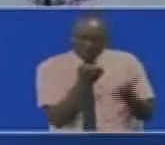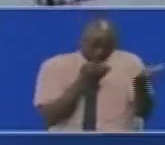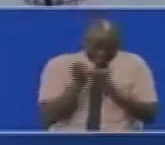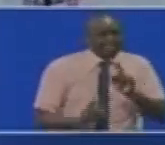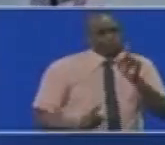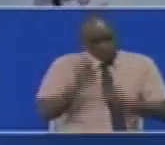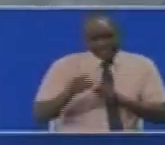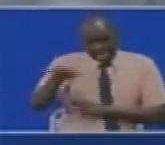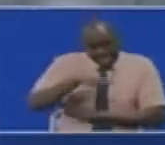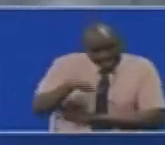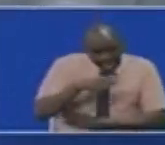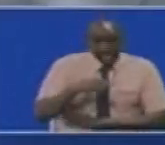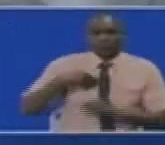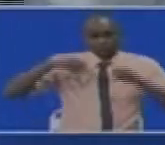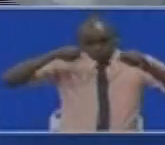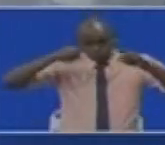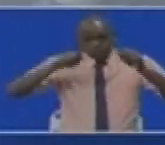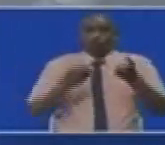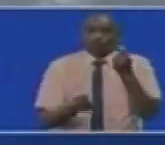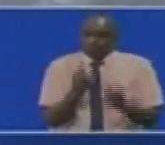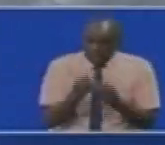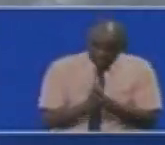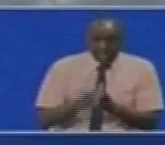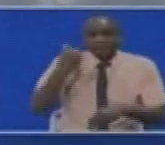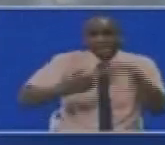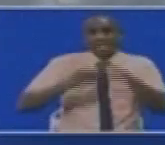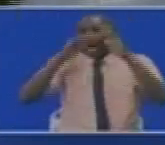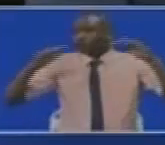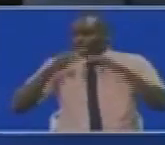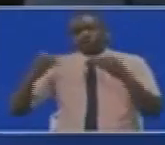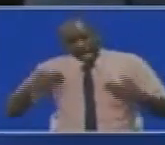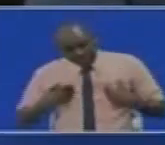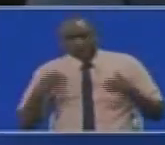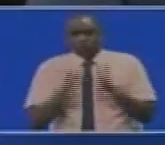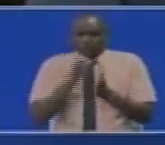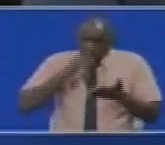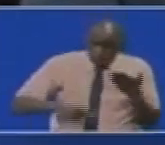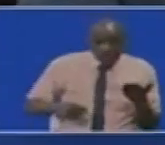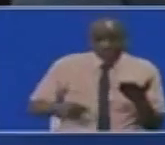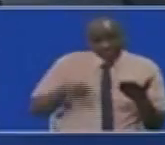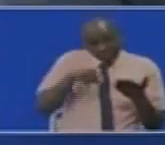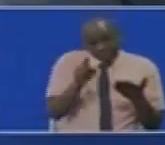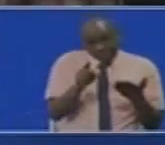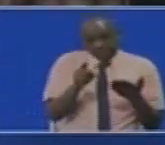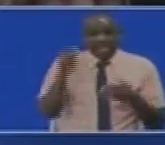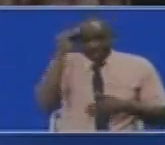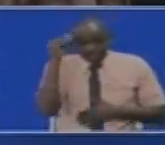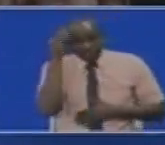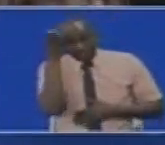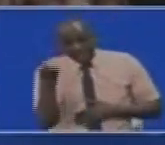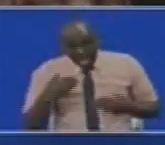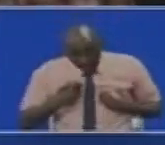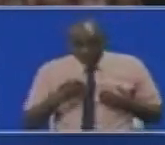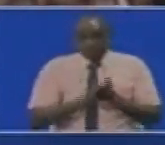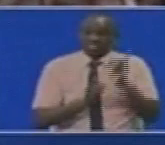biashara katika sekta ya utayarishaji unga, majengo ya kukodisha, mbali na michango ama mchango wake katika sekta ya elimu na hata sekta